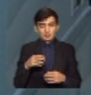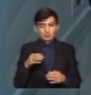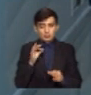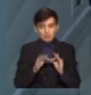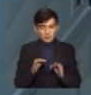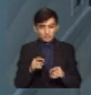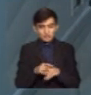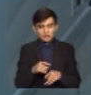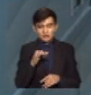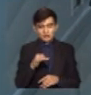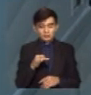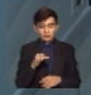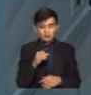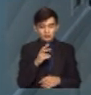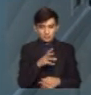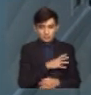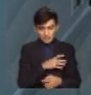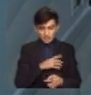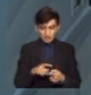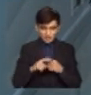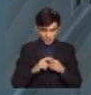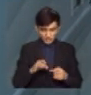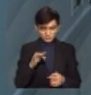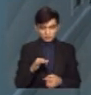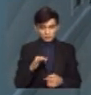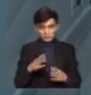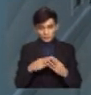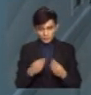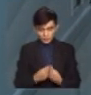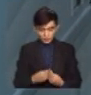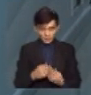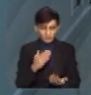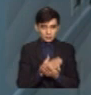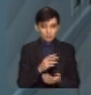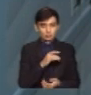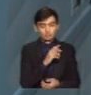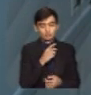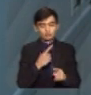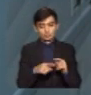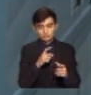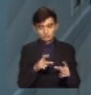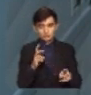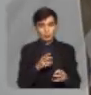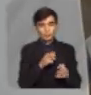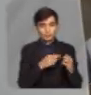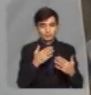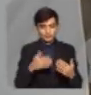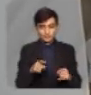нормально. Некоторые создают семьи, рожают. То есть полноценные члены нашего